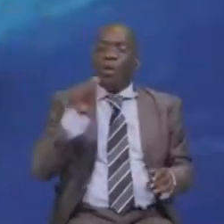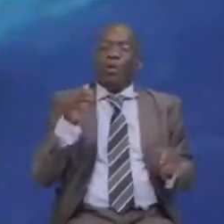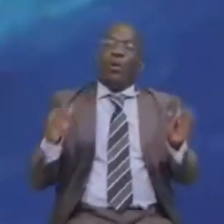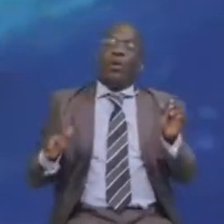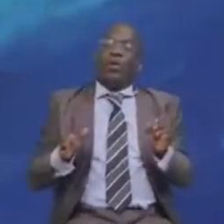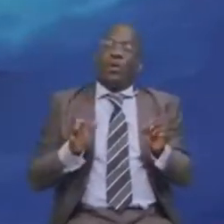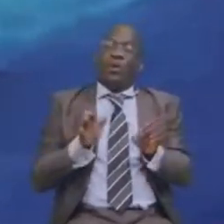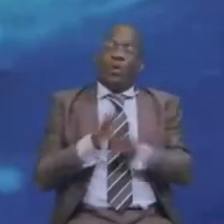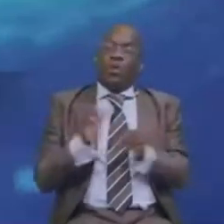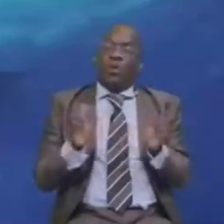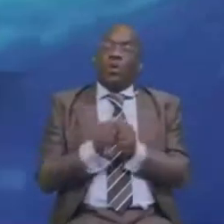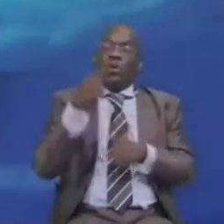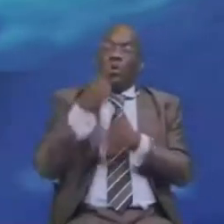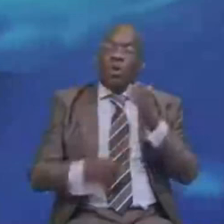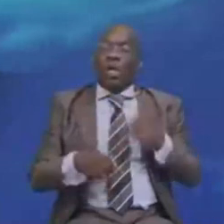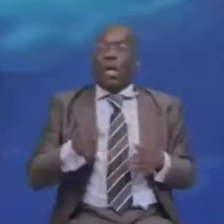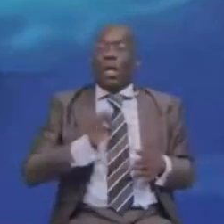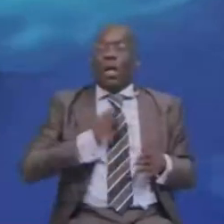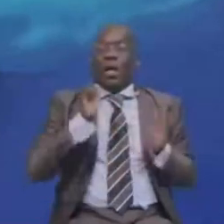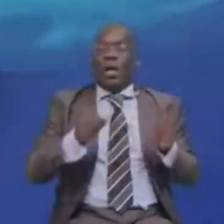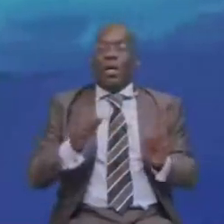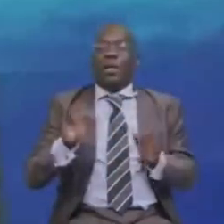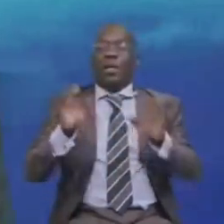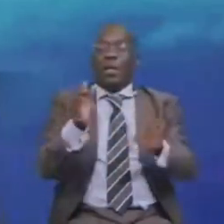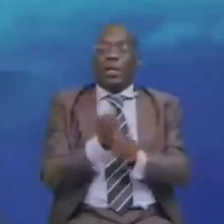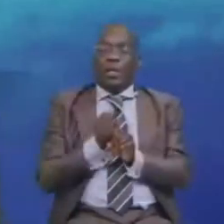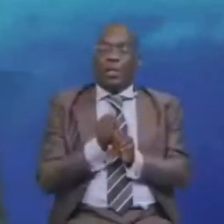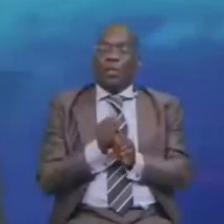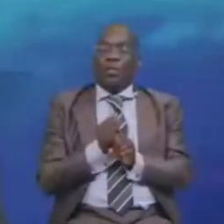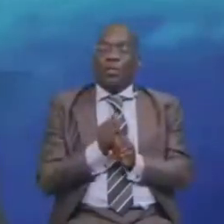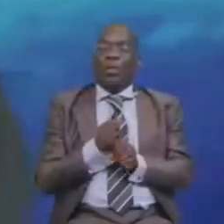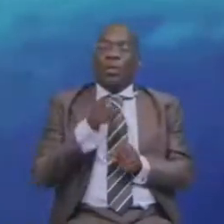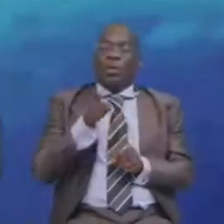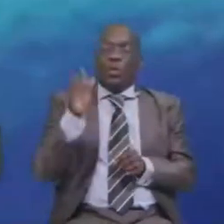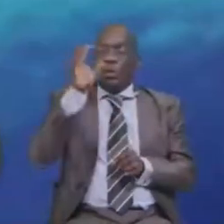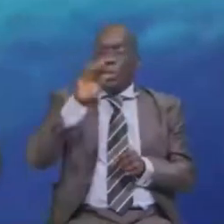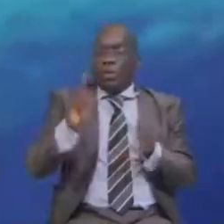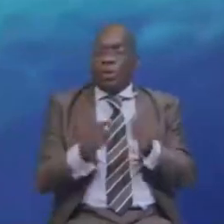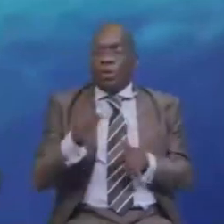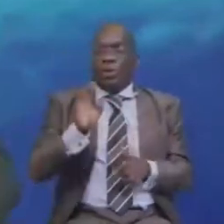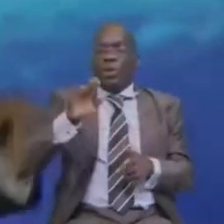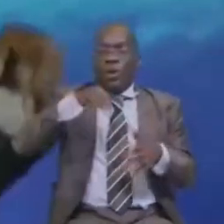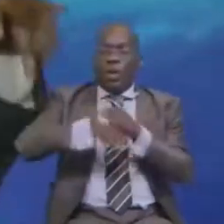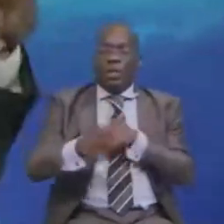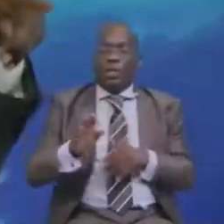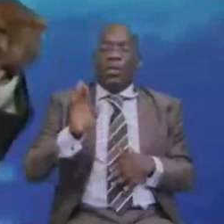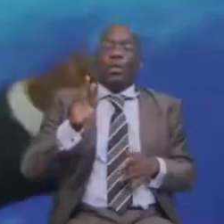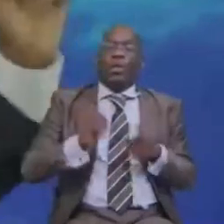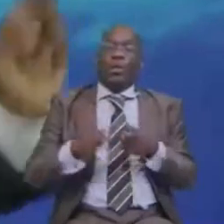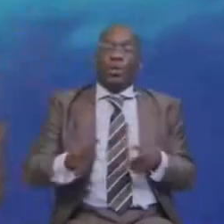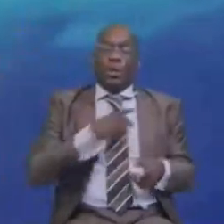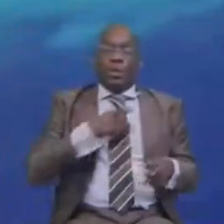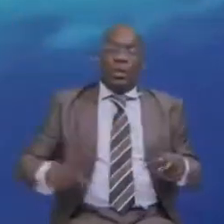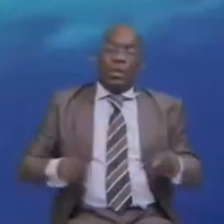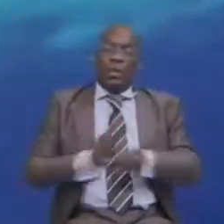Qu'est-ce que je peux avoir? Cherchez premièrement votre entrée dans le royaume. Premièrement.